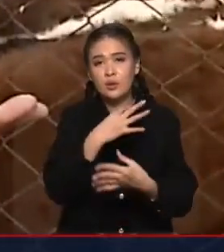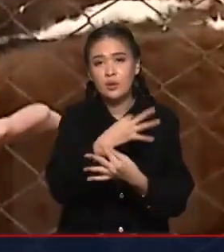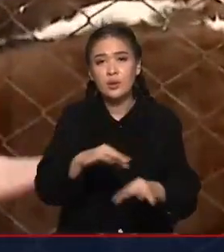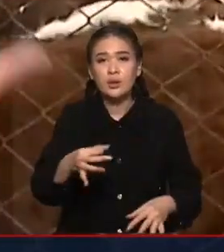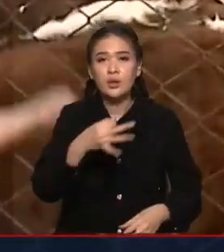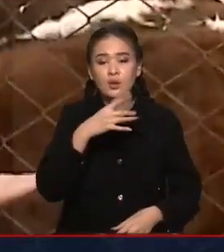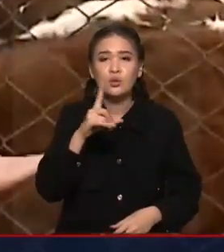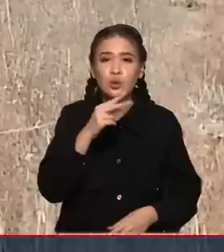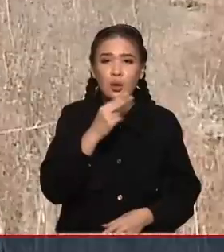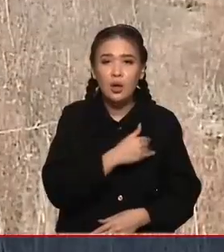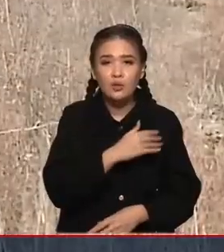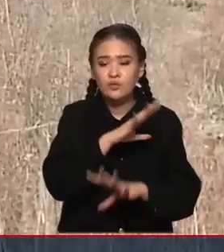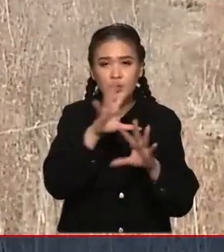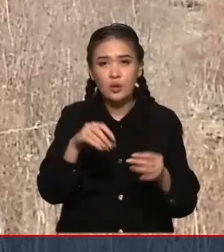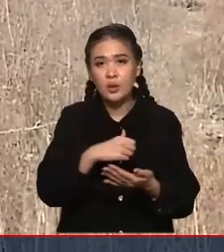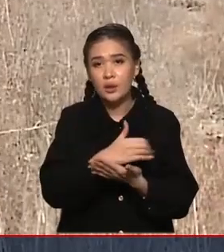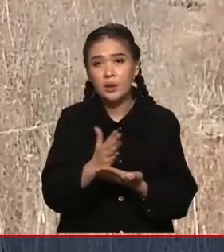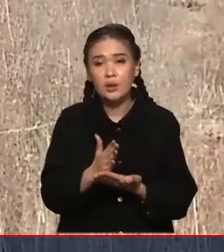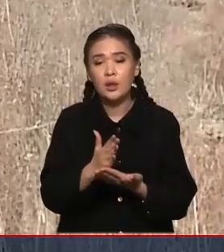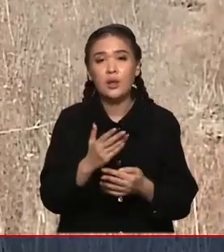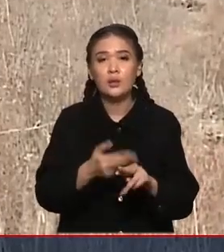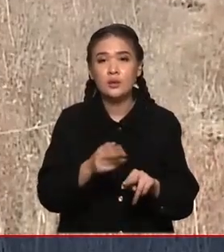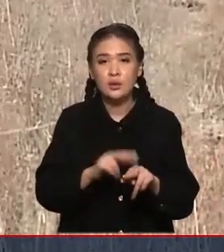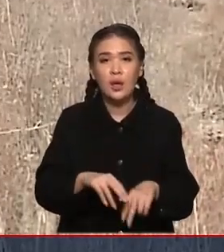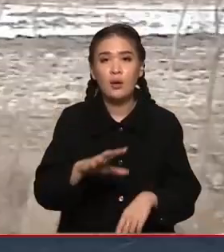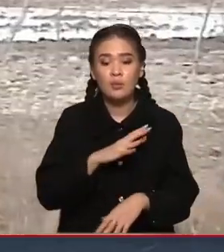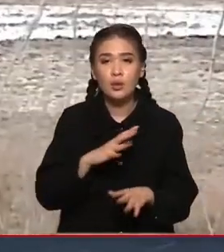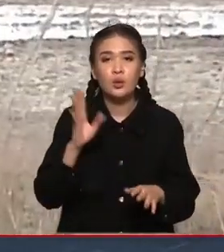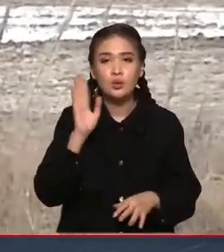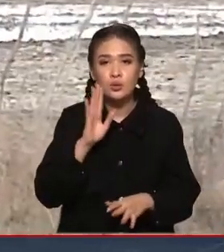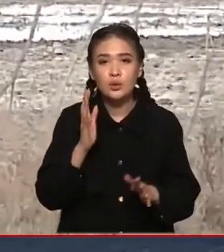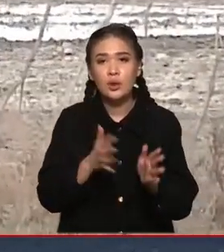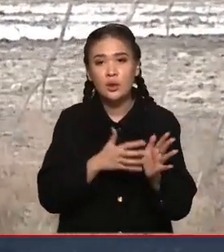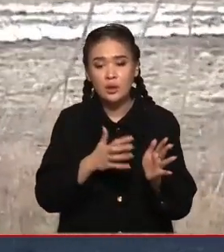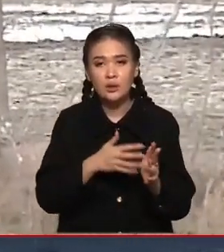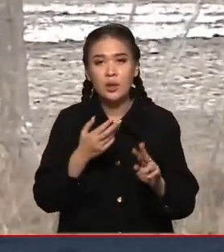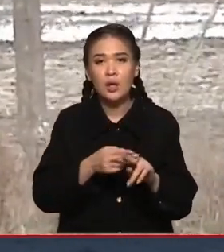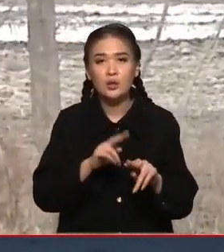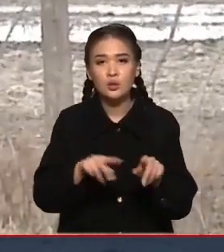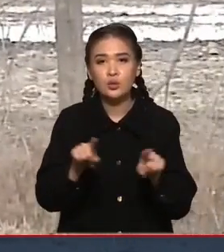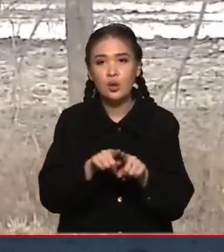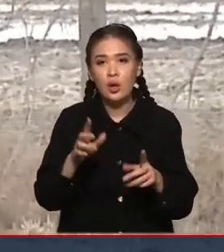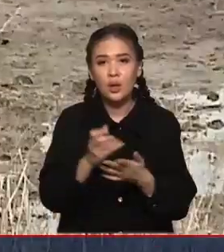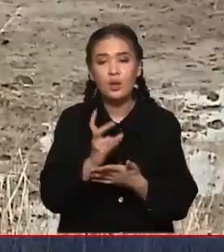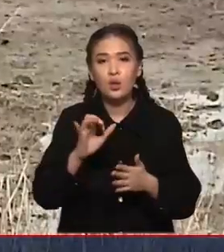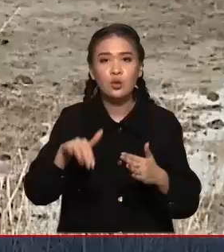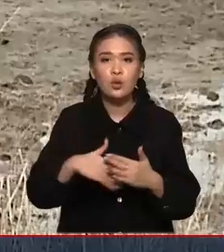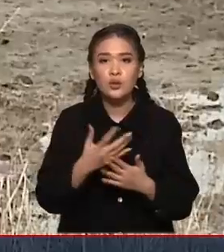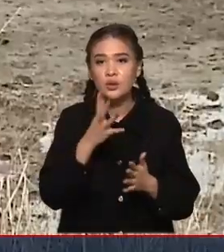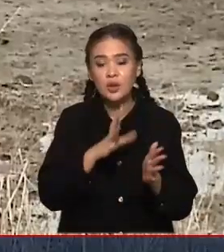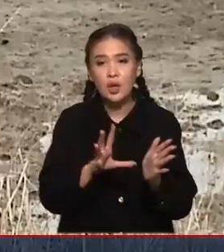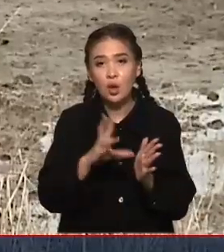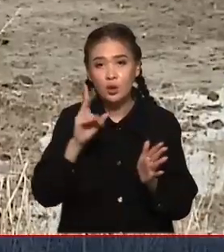не жеймін демейсің, барлығы бар. Отырар құмдаймақ, ағын су тапшы, шаруалар бұдан да шығудың жолын тапқан. Бірі жаңа технологияны